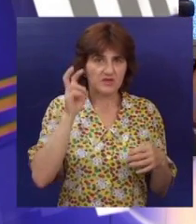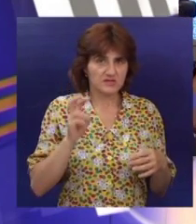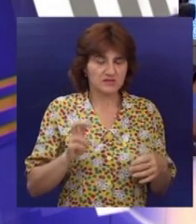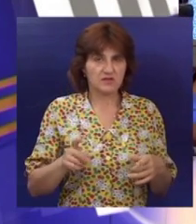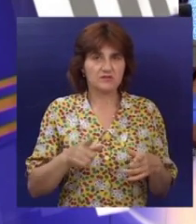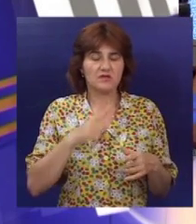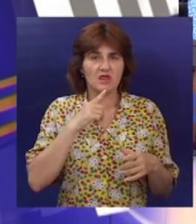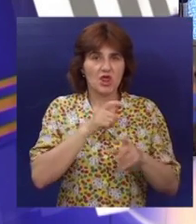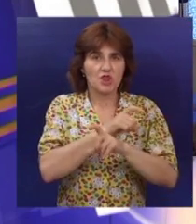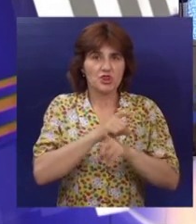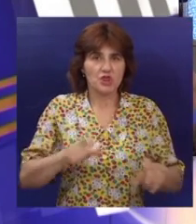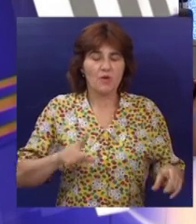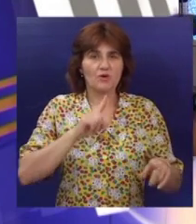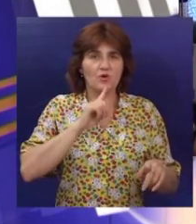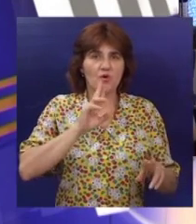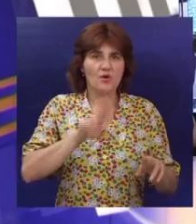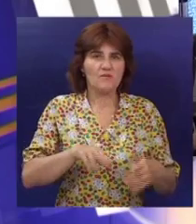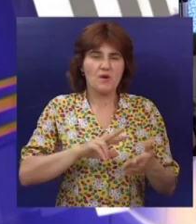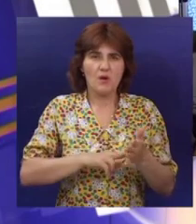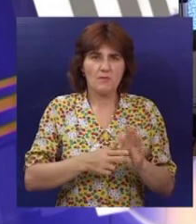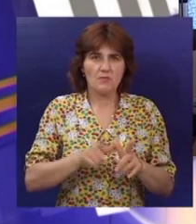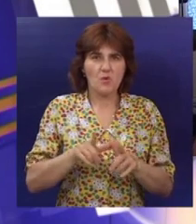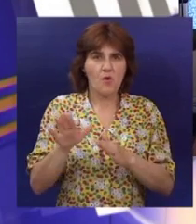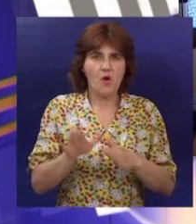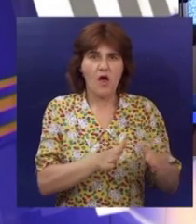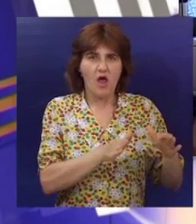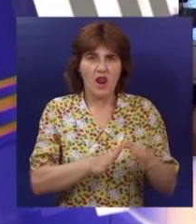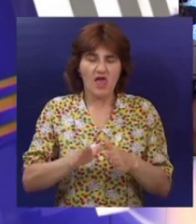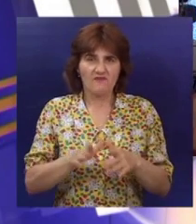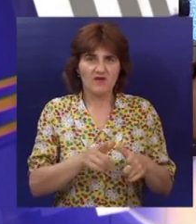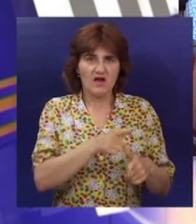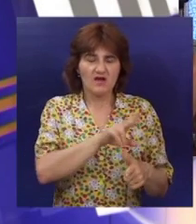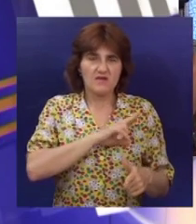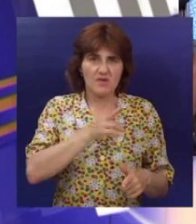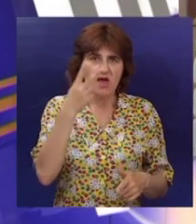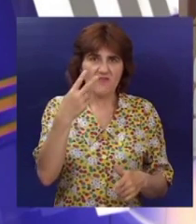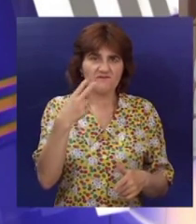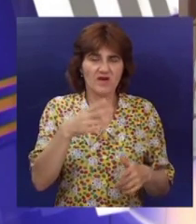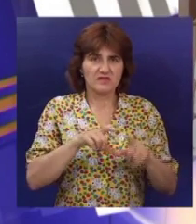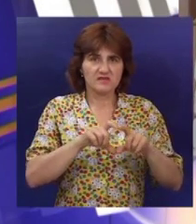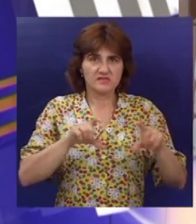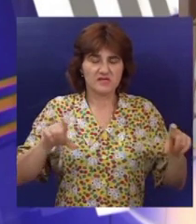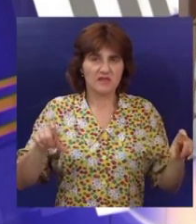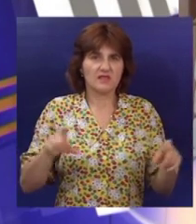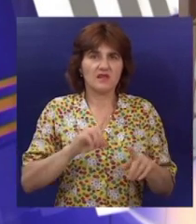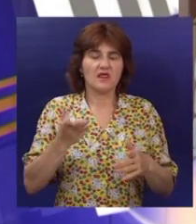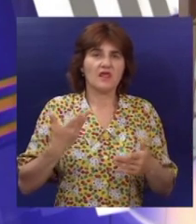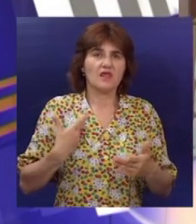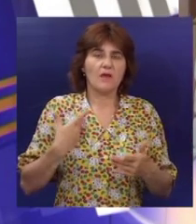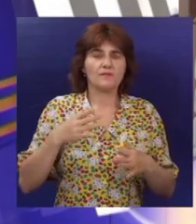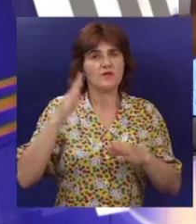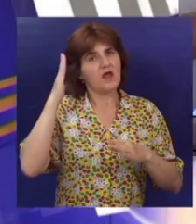i demografiju i Doma za decu ometenu u razvoju Kolevka o nabavci 20 antidekubitalnih dušeka. Novac